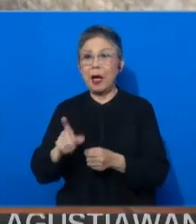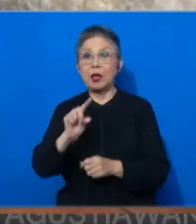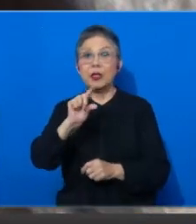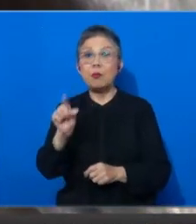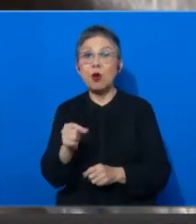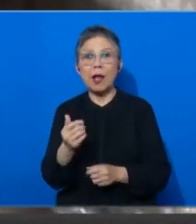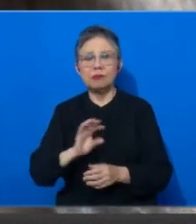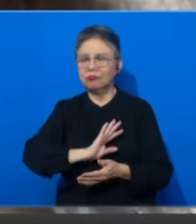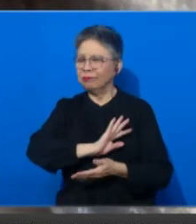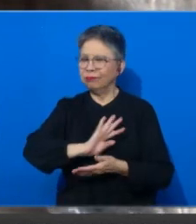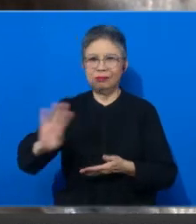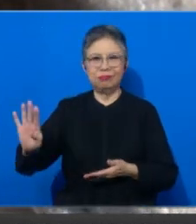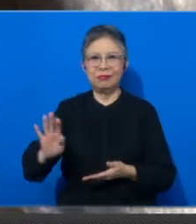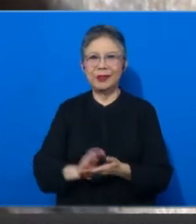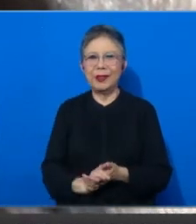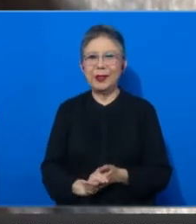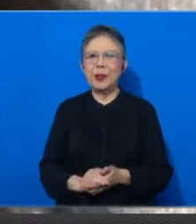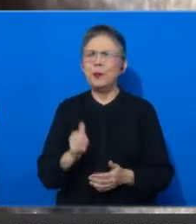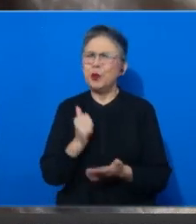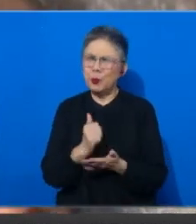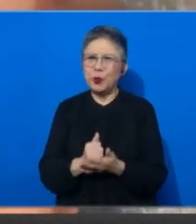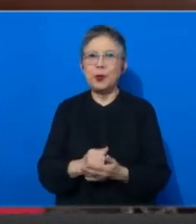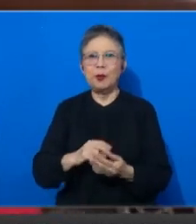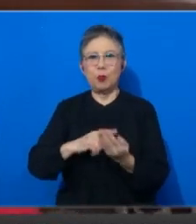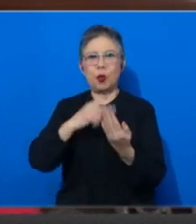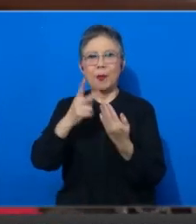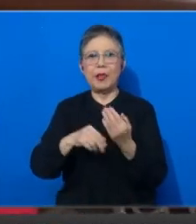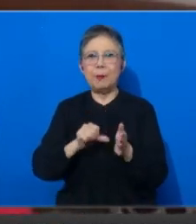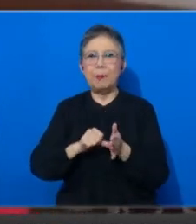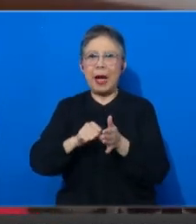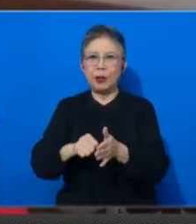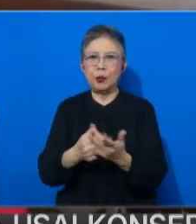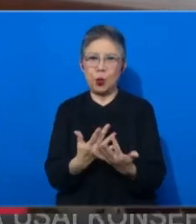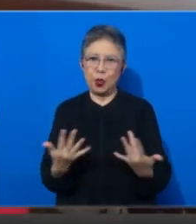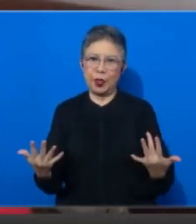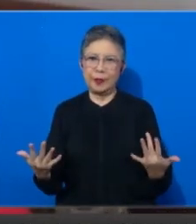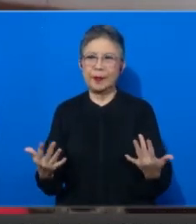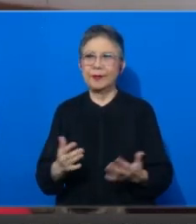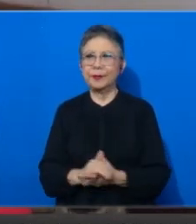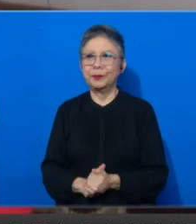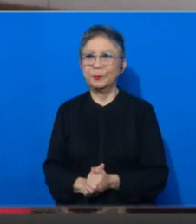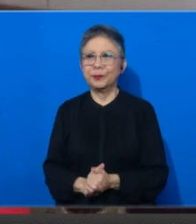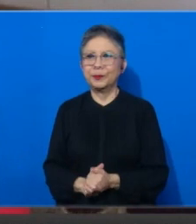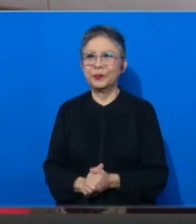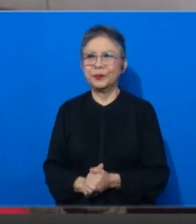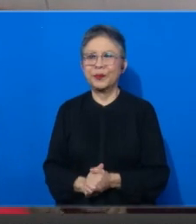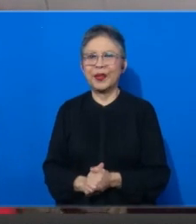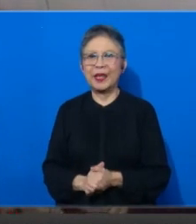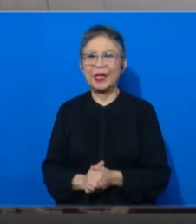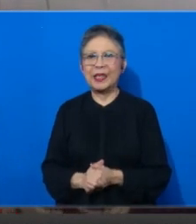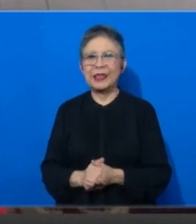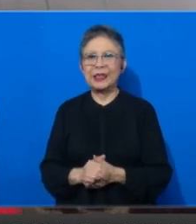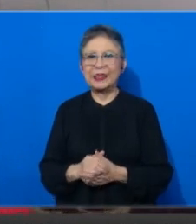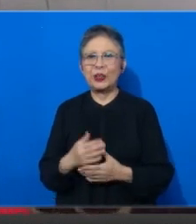pun sangat terbantu dengan program pipanisasi ini. Ya, langsung ke curah itu, Pak. Kalau yang